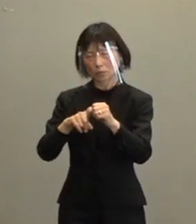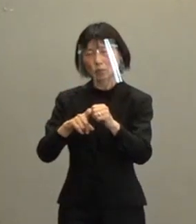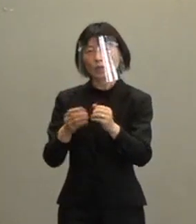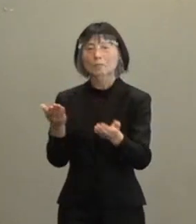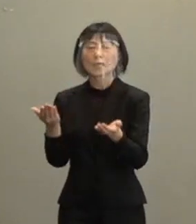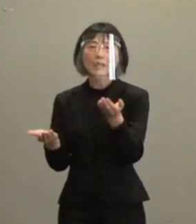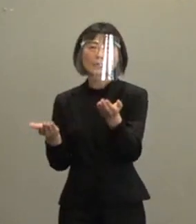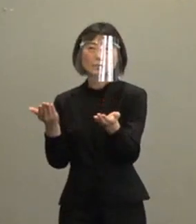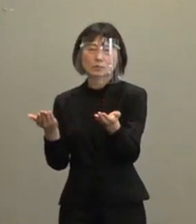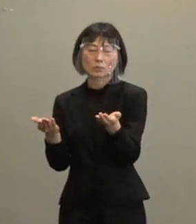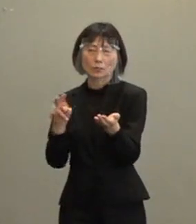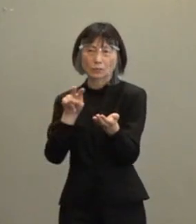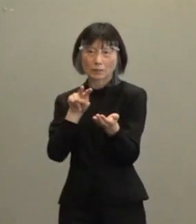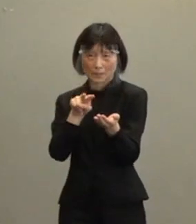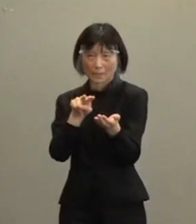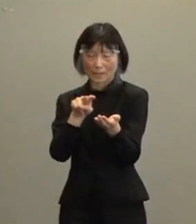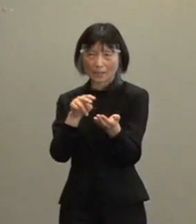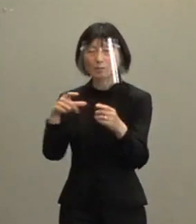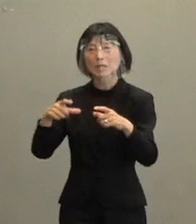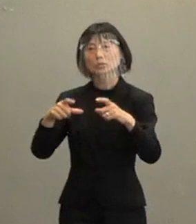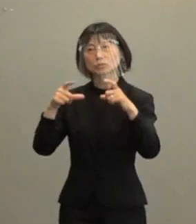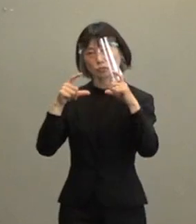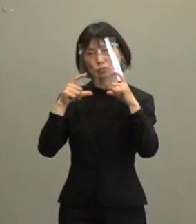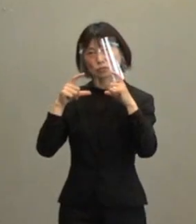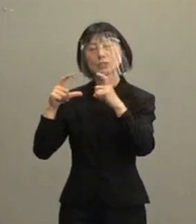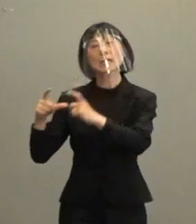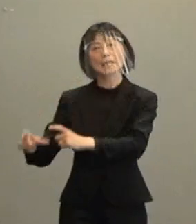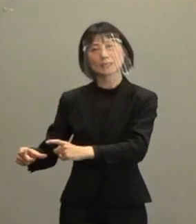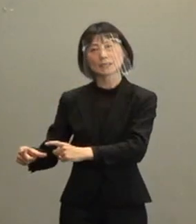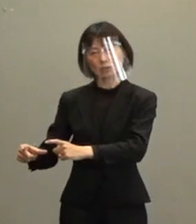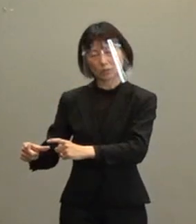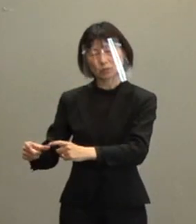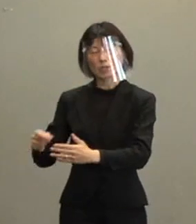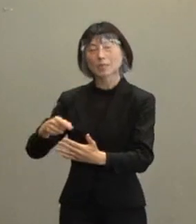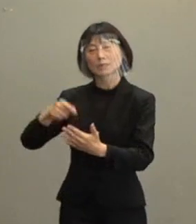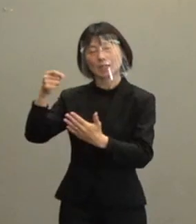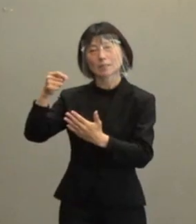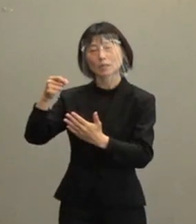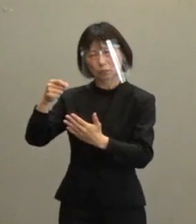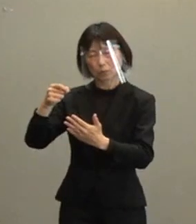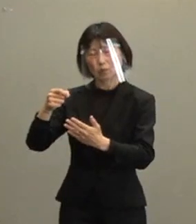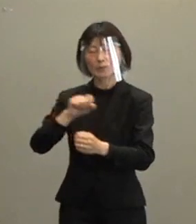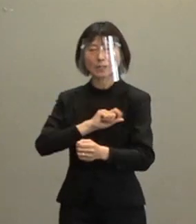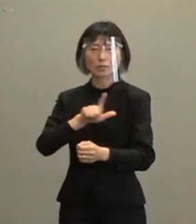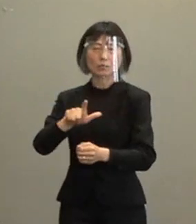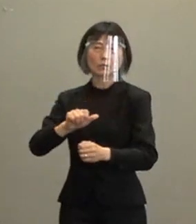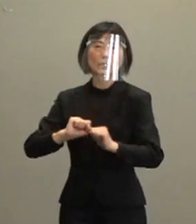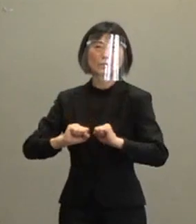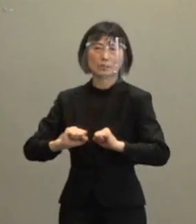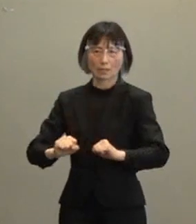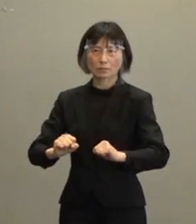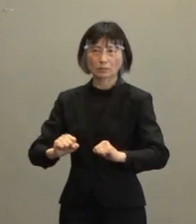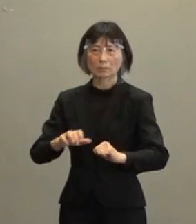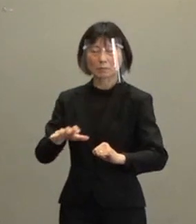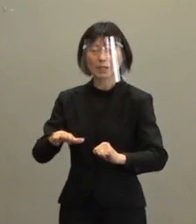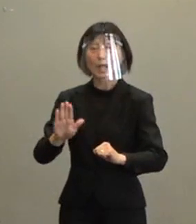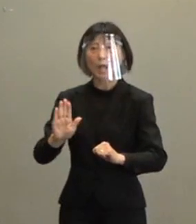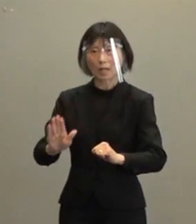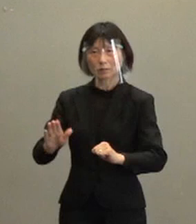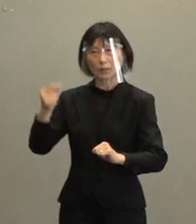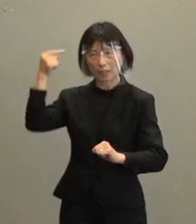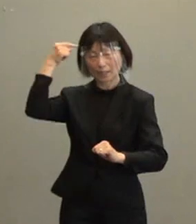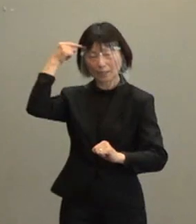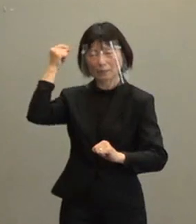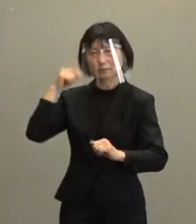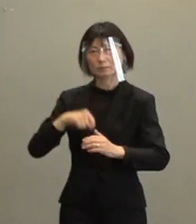のバランスを見てマスクをしないという選択肢をですね、積極的に取っていく場面があるというふうに考